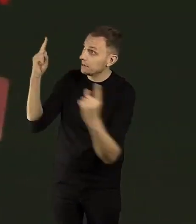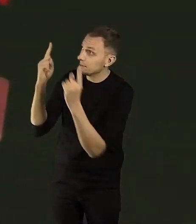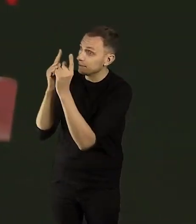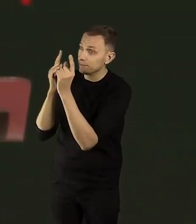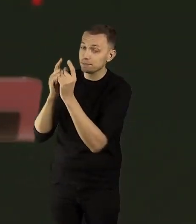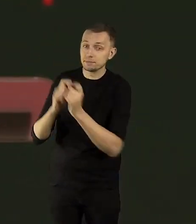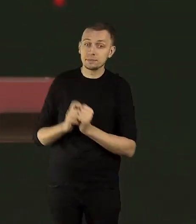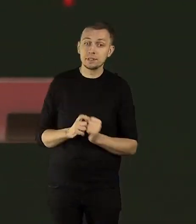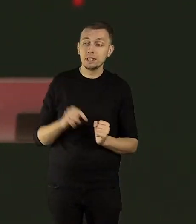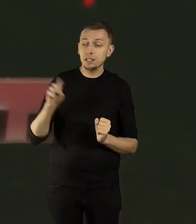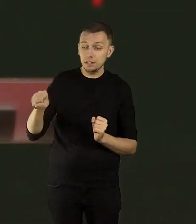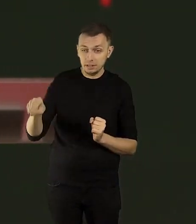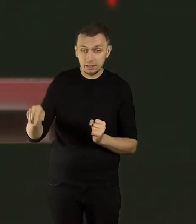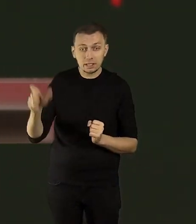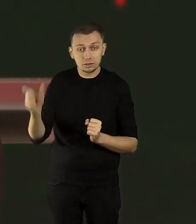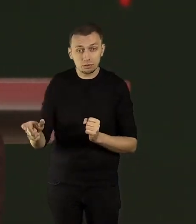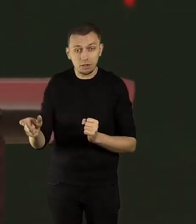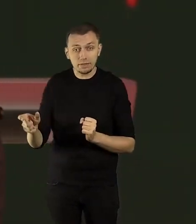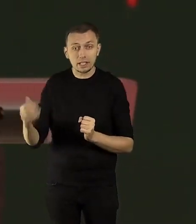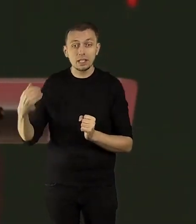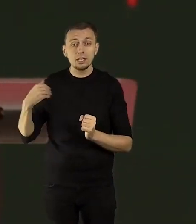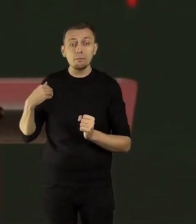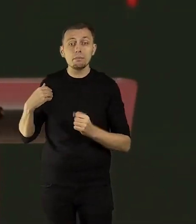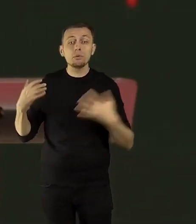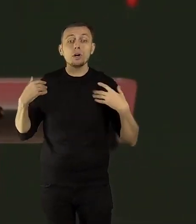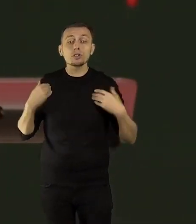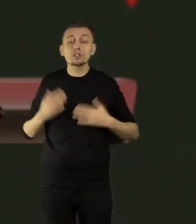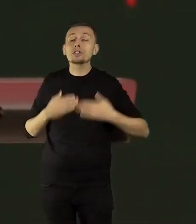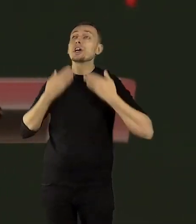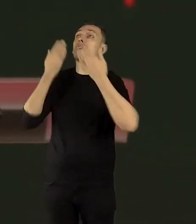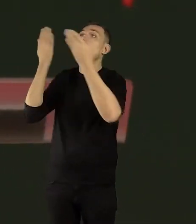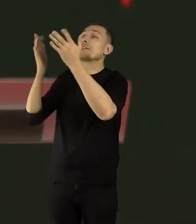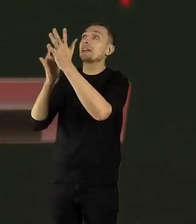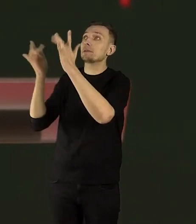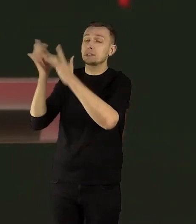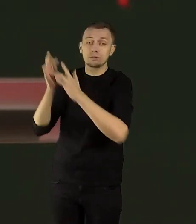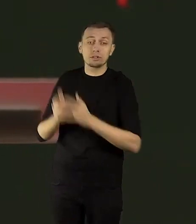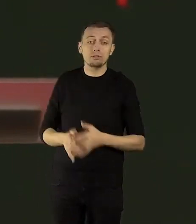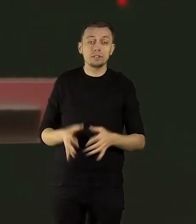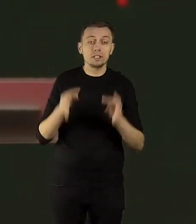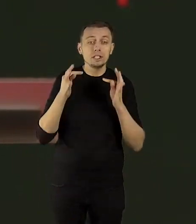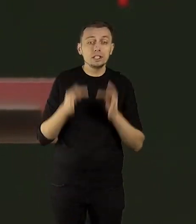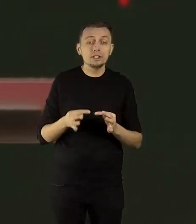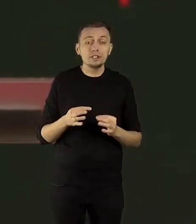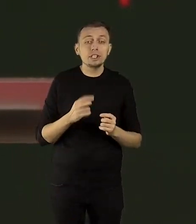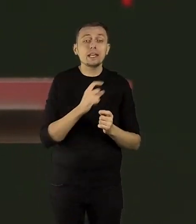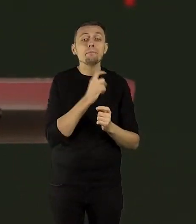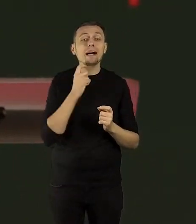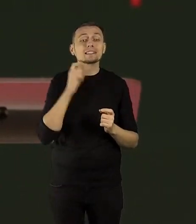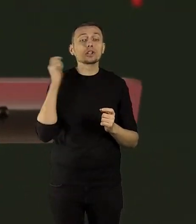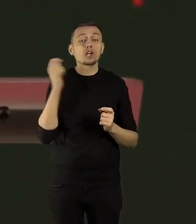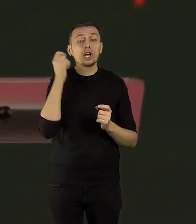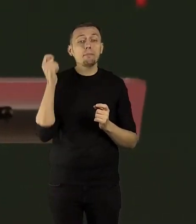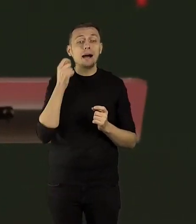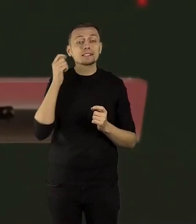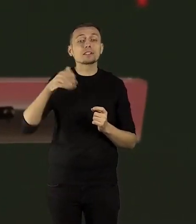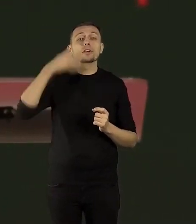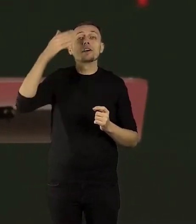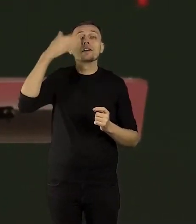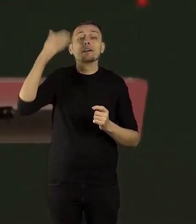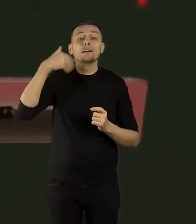oddał swoje życie Jezusowi. Dzisiaj jest kaznodzieją, pastorem, głosi Ewangelię po całym świecie, dociera do